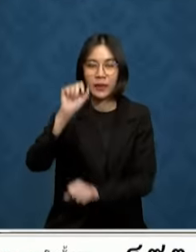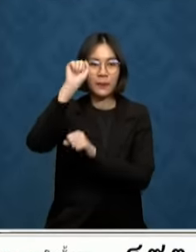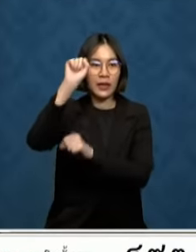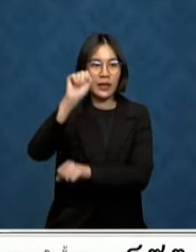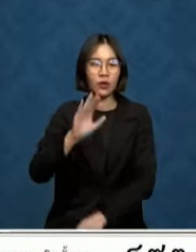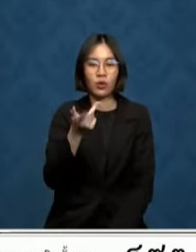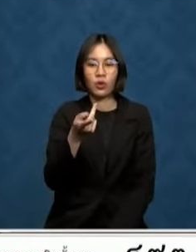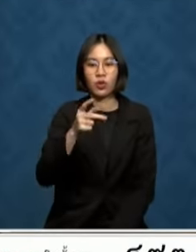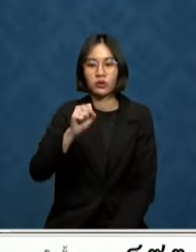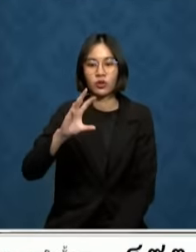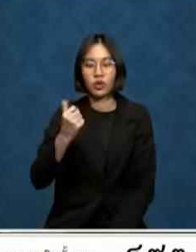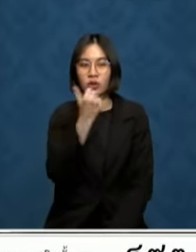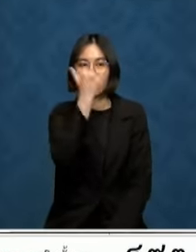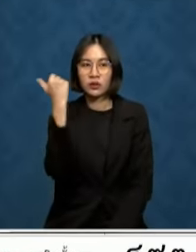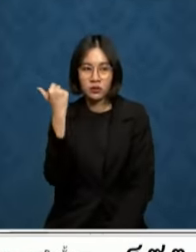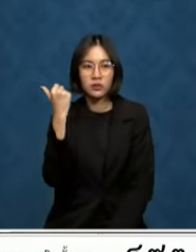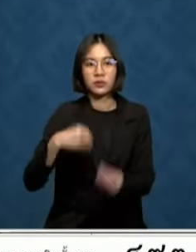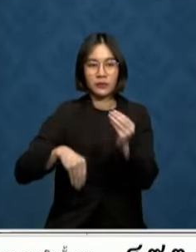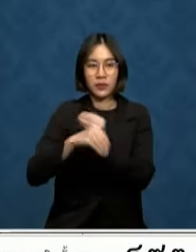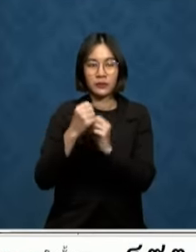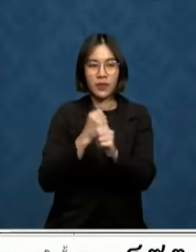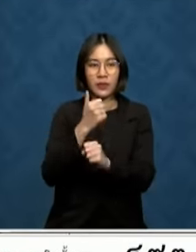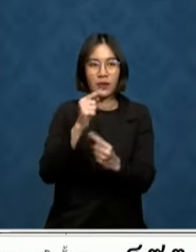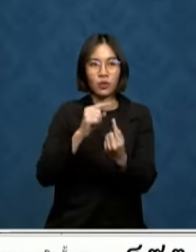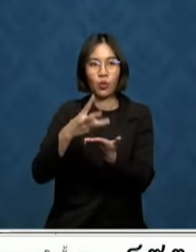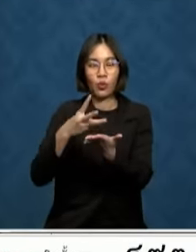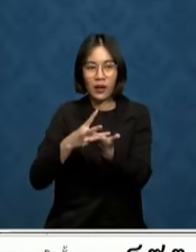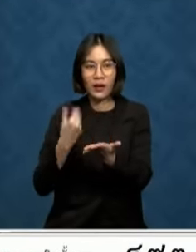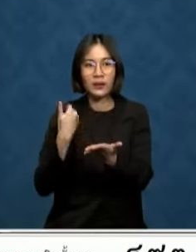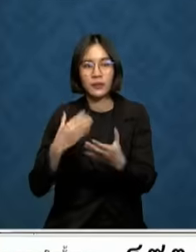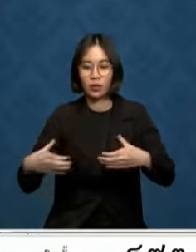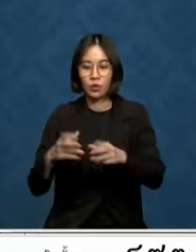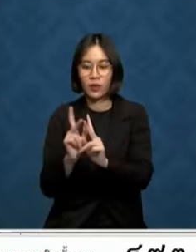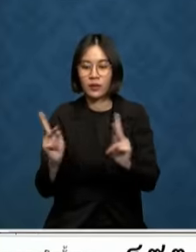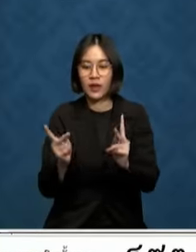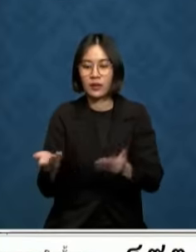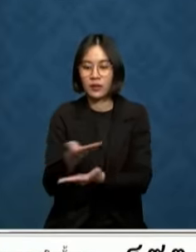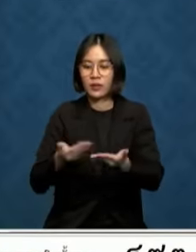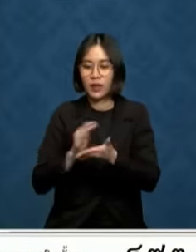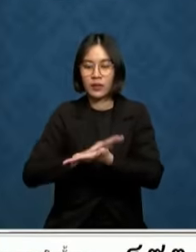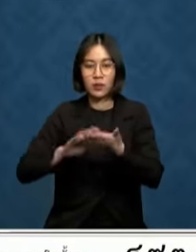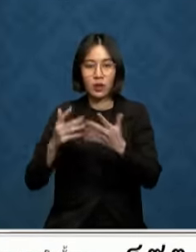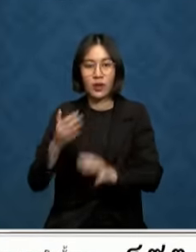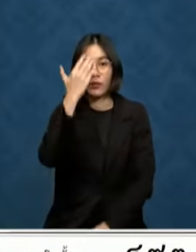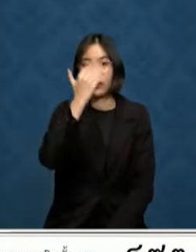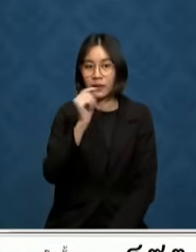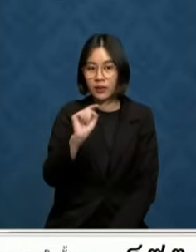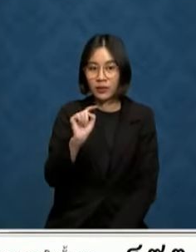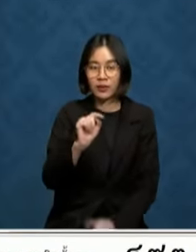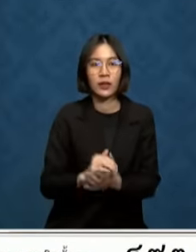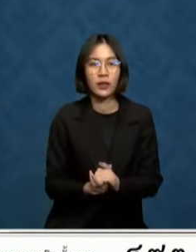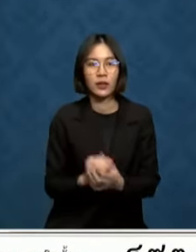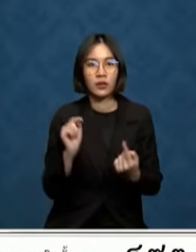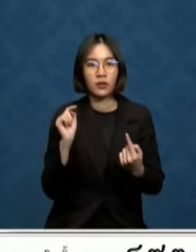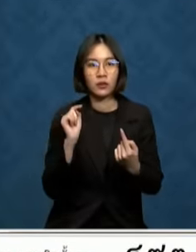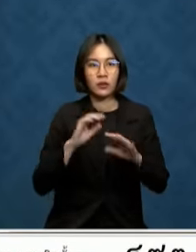ของค. ส. อื่น ๆ เข้าไปอีกในวาระที่มีการตั้งกมาที่การแล้วเพื่อทำให้ก